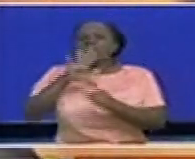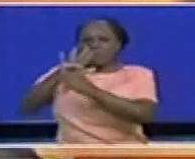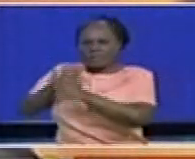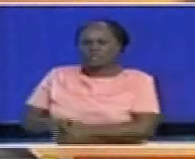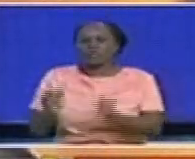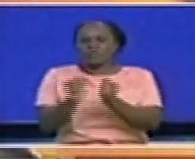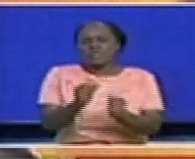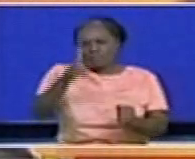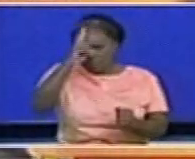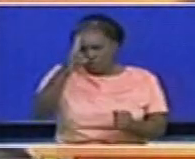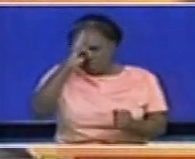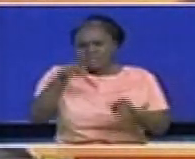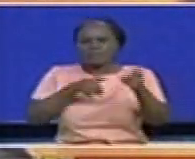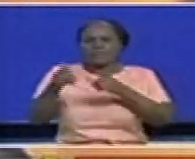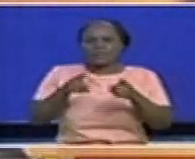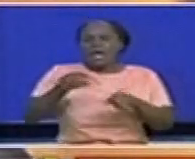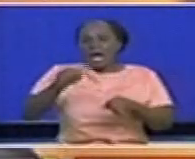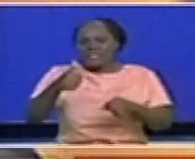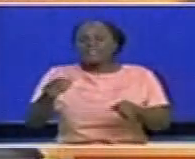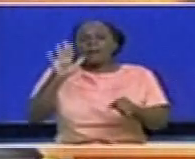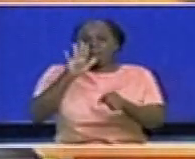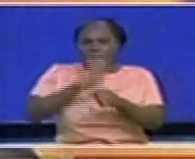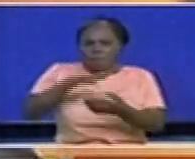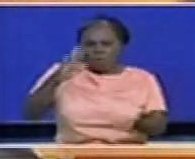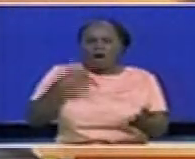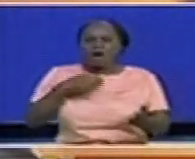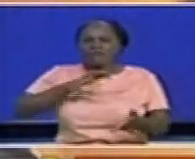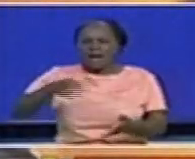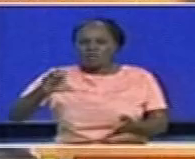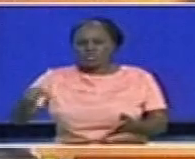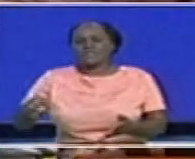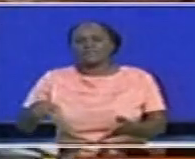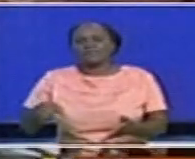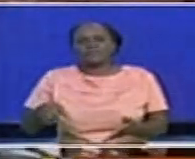polisi wa idara ya trafiki. Haya na mengine mengi ni katika mseto wa kaunti.